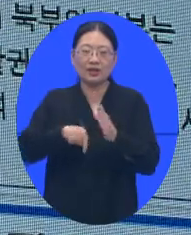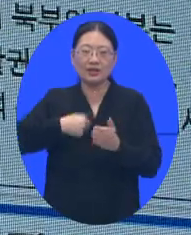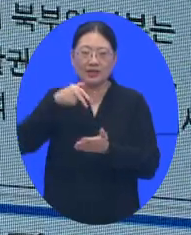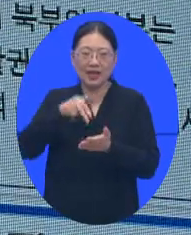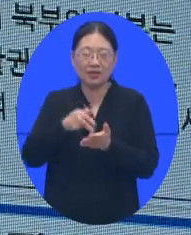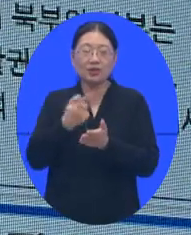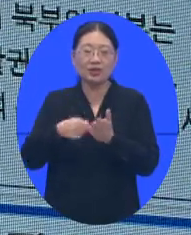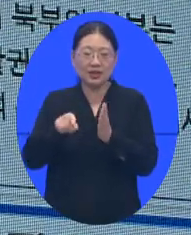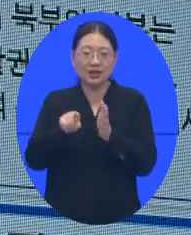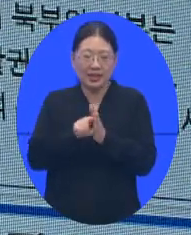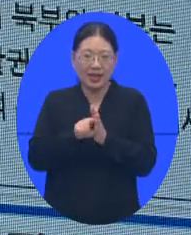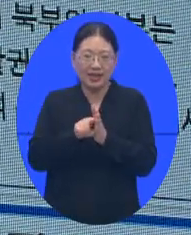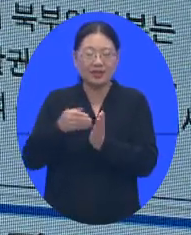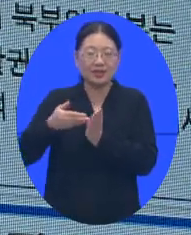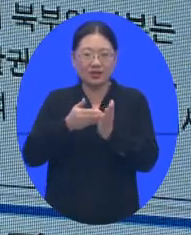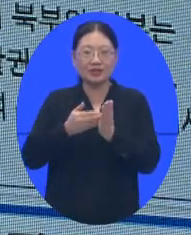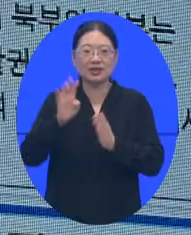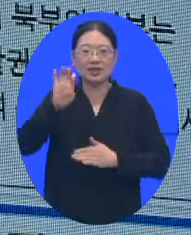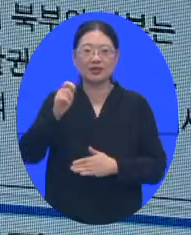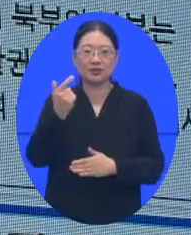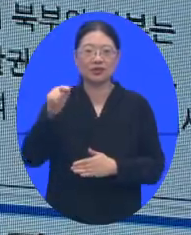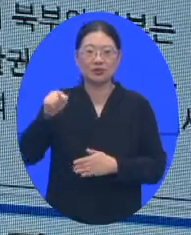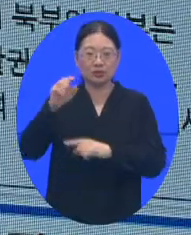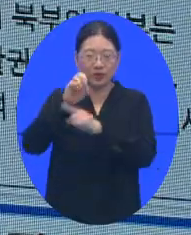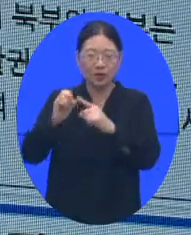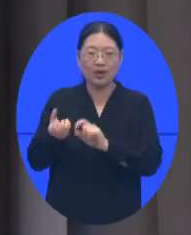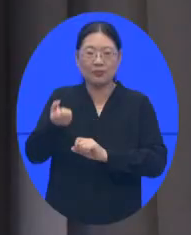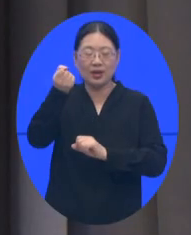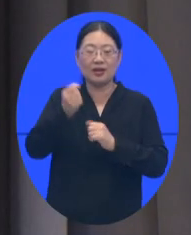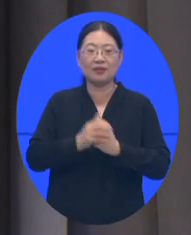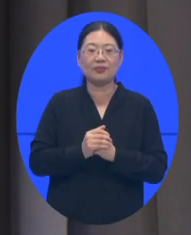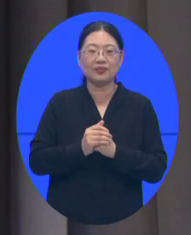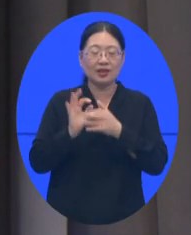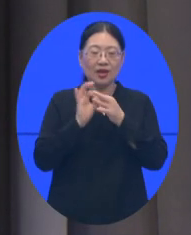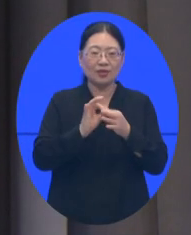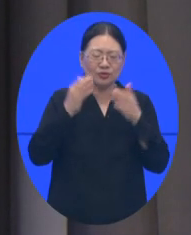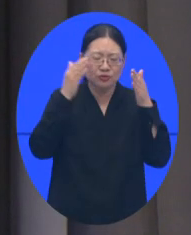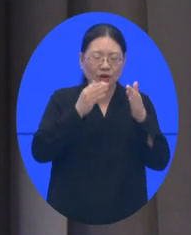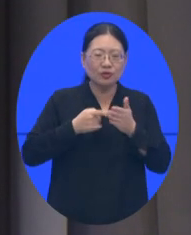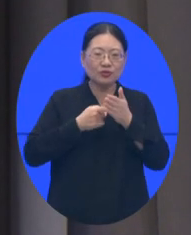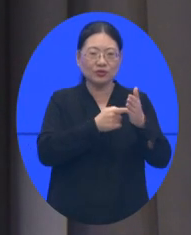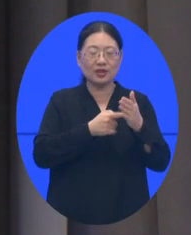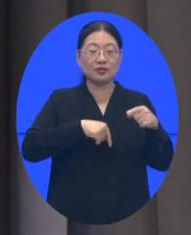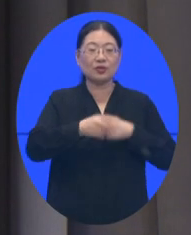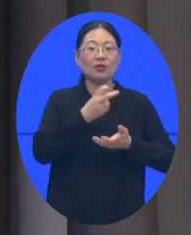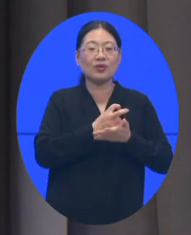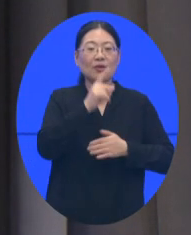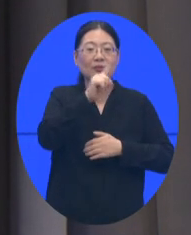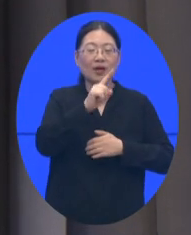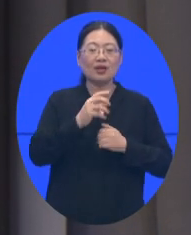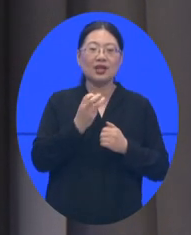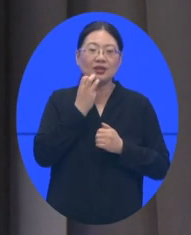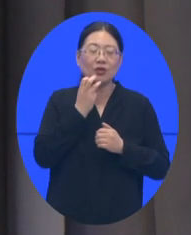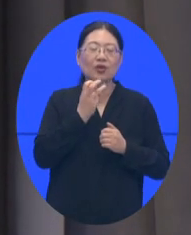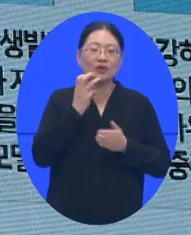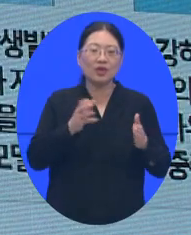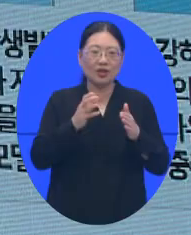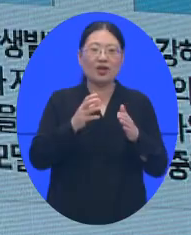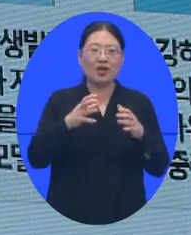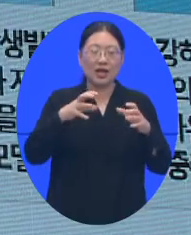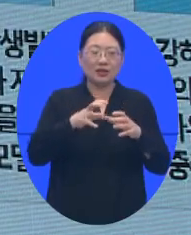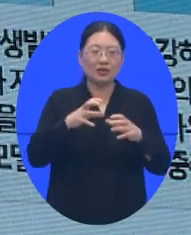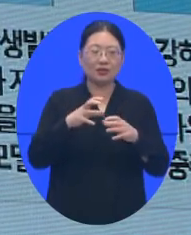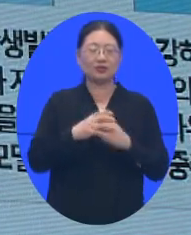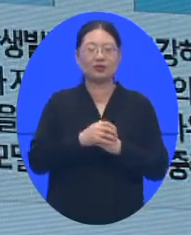발전을 위해서라는 의견이 46%를 차지했습니다. 계속해서 중점적으로 추진해야 할 정책으로는 수도권